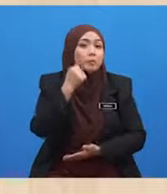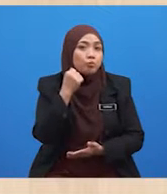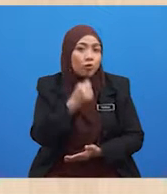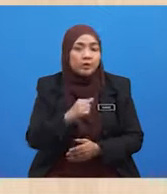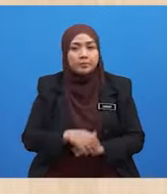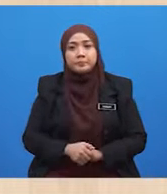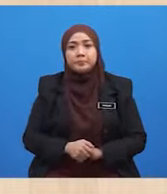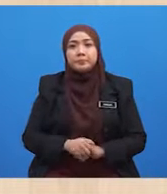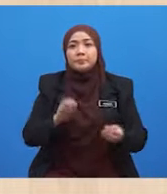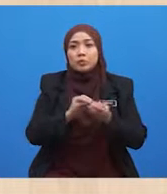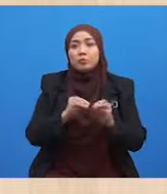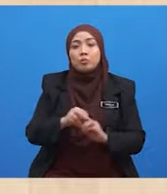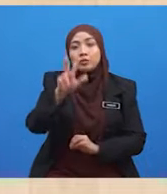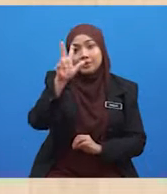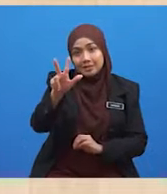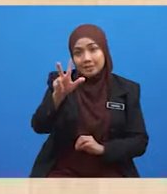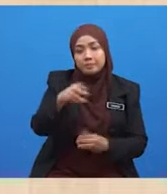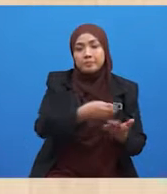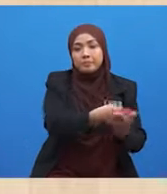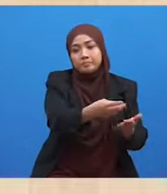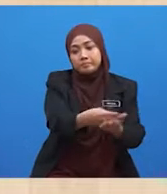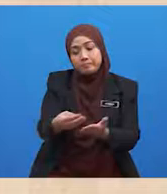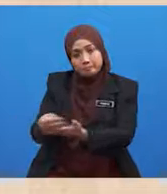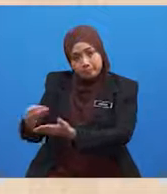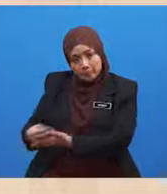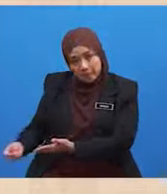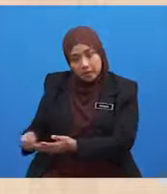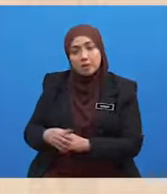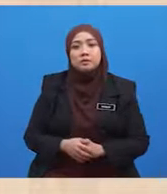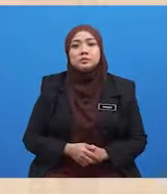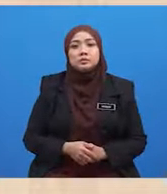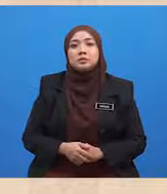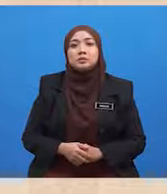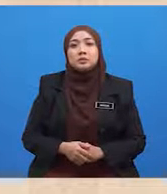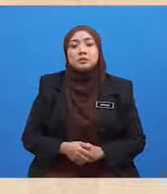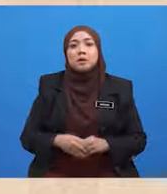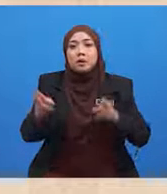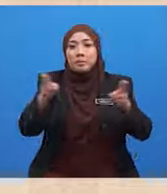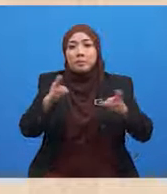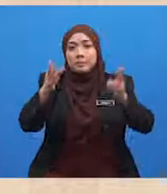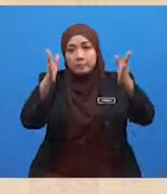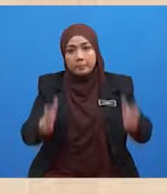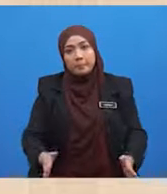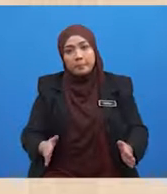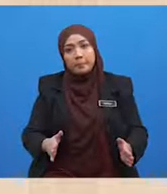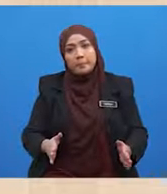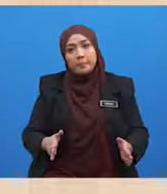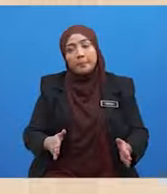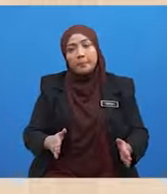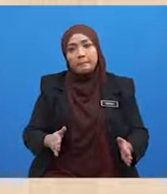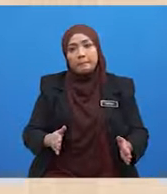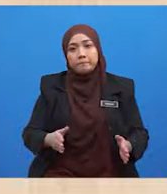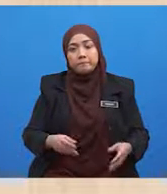ketiga elah sekitaran pengurus Serikat pakaian seragam sekolah mengedarkan pakaian seragam sekolah